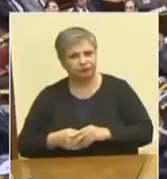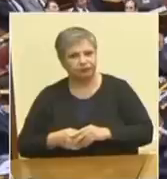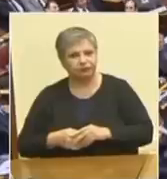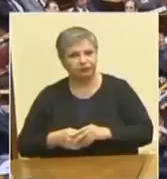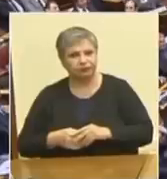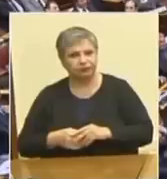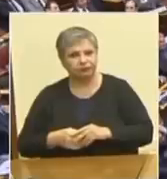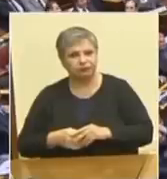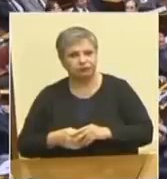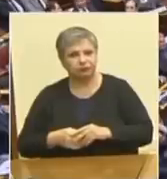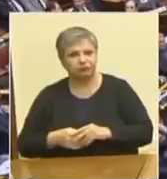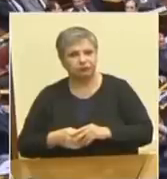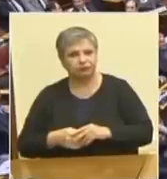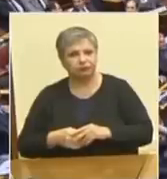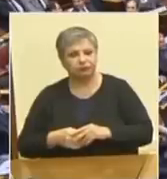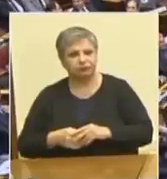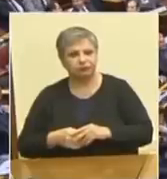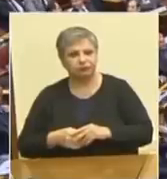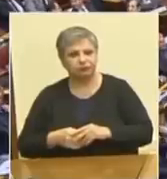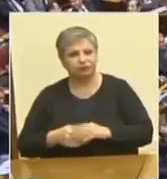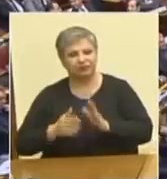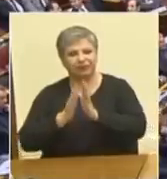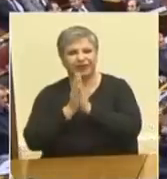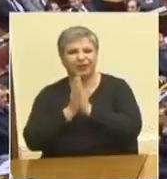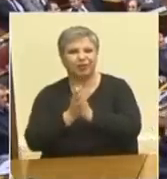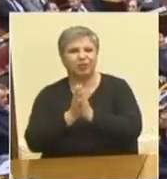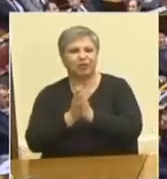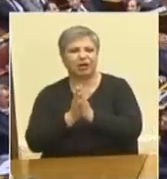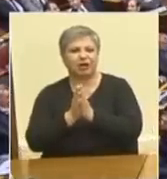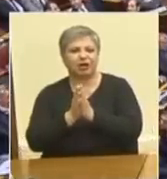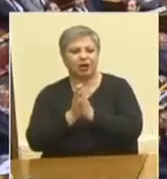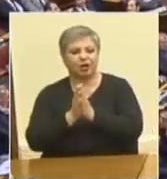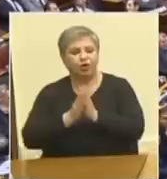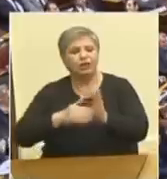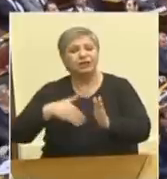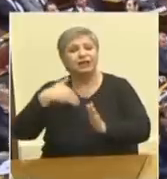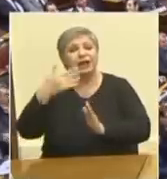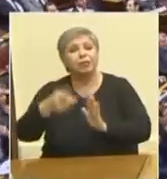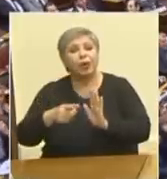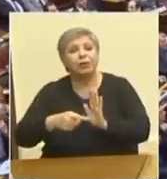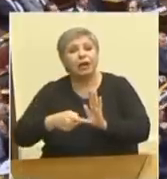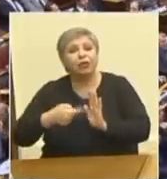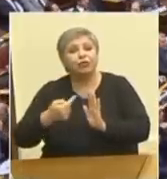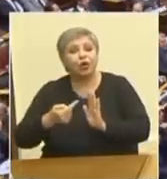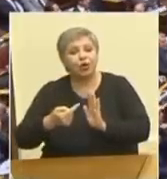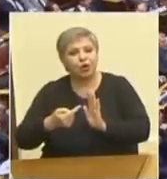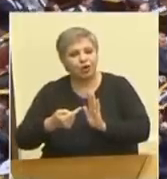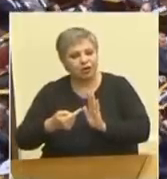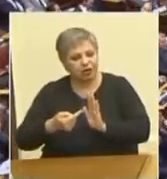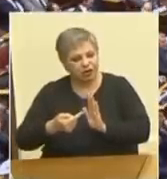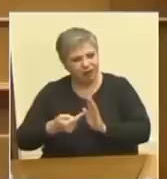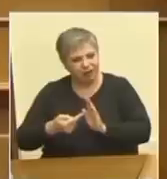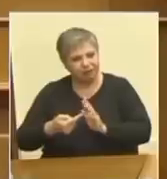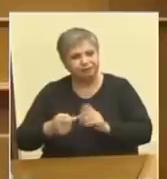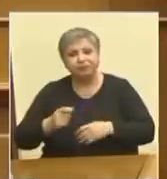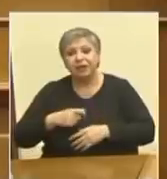Καθίστε ήσυχα, παρακαλώ. Σας παρακαλώ. Την επόμενη φορά, λοιπόν, κύριε Τσίπρα,